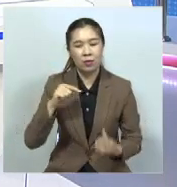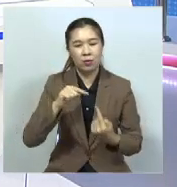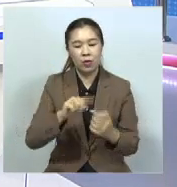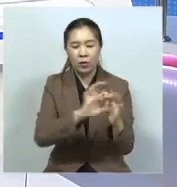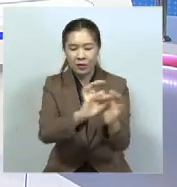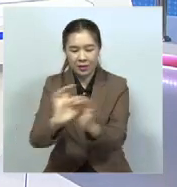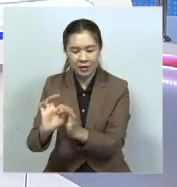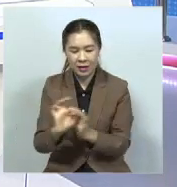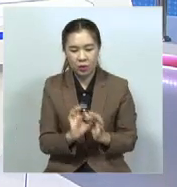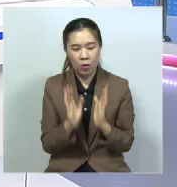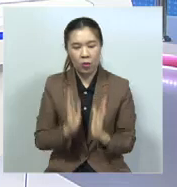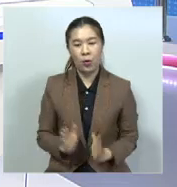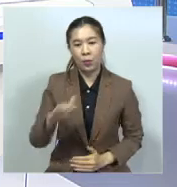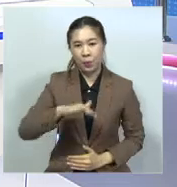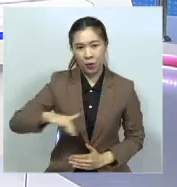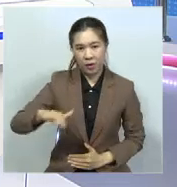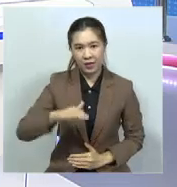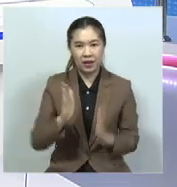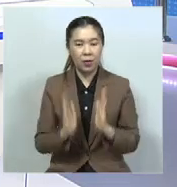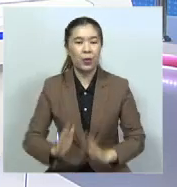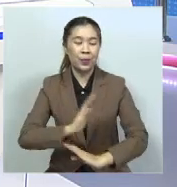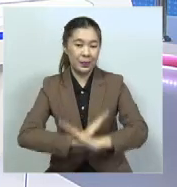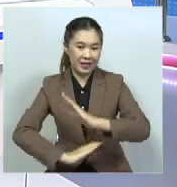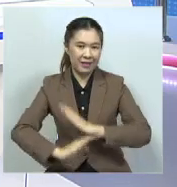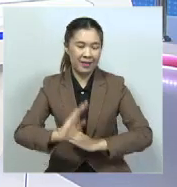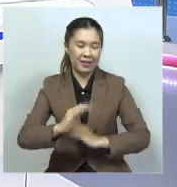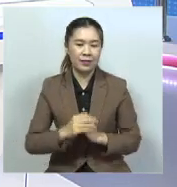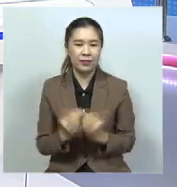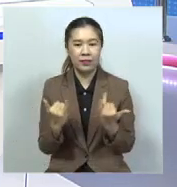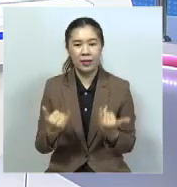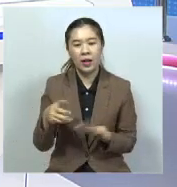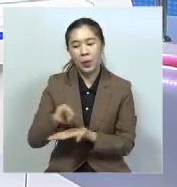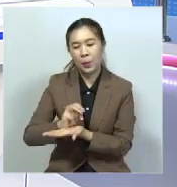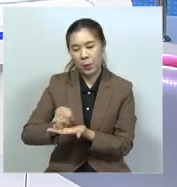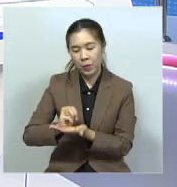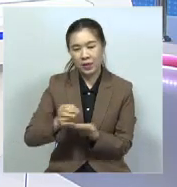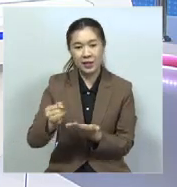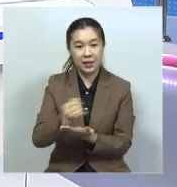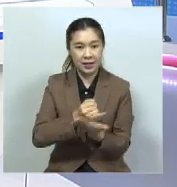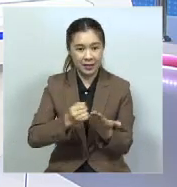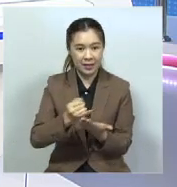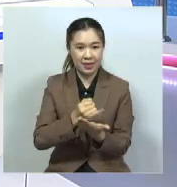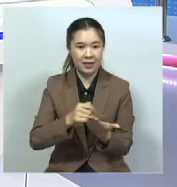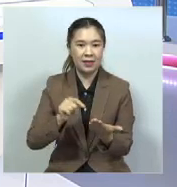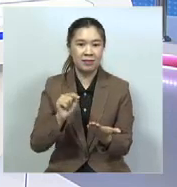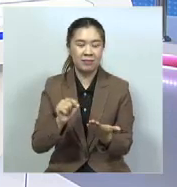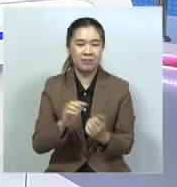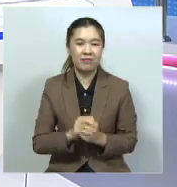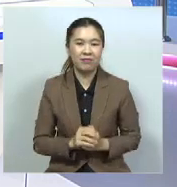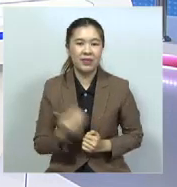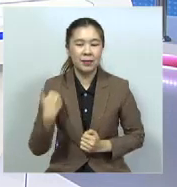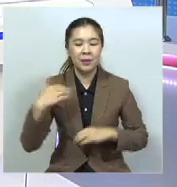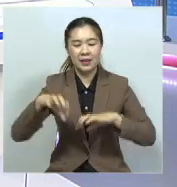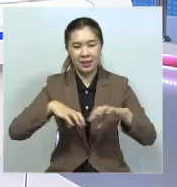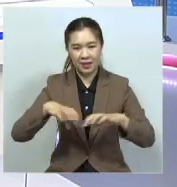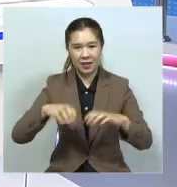ความเชื่อมโยงระหว่างคนปกติแล้วก็ผู้พิการด้วยนะคะวันนี้ค่ะทางมูลนิธิศิลปะเพื่อมวลมนุษย์ Art for All เนี่ยเขามี